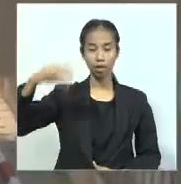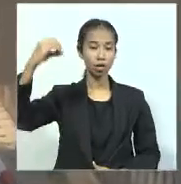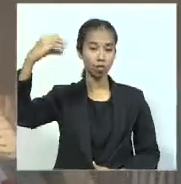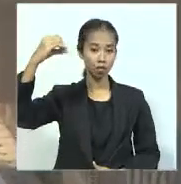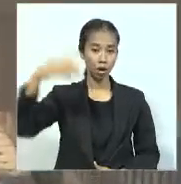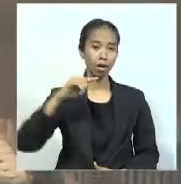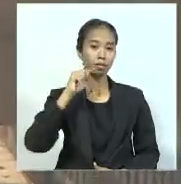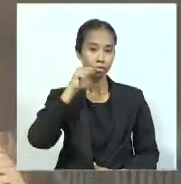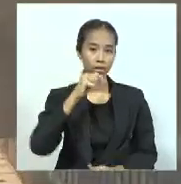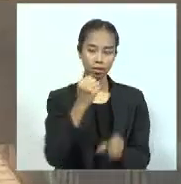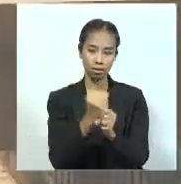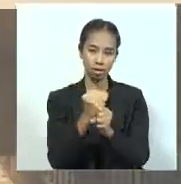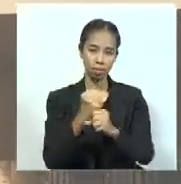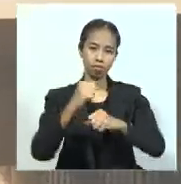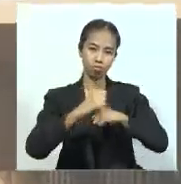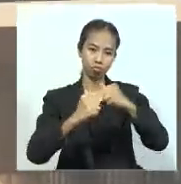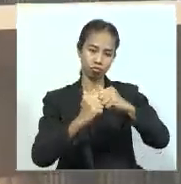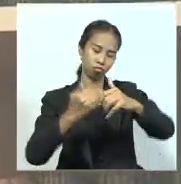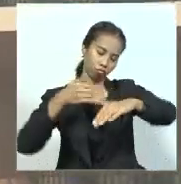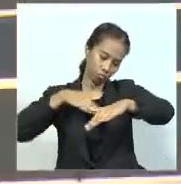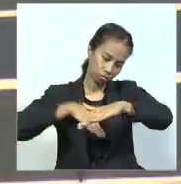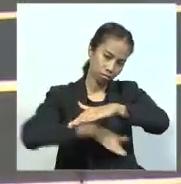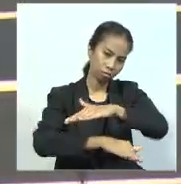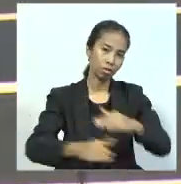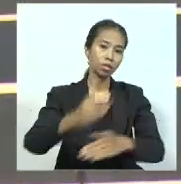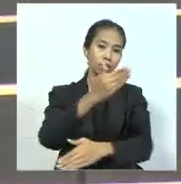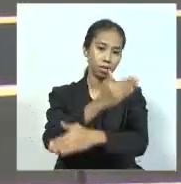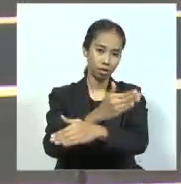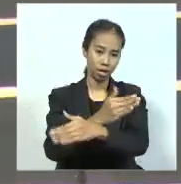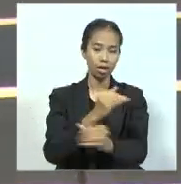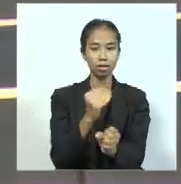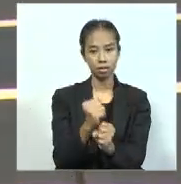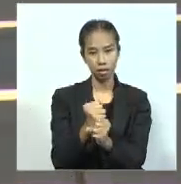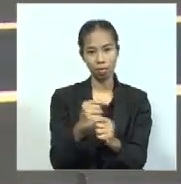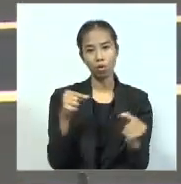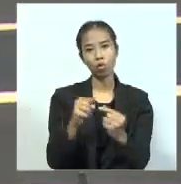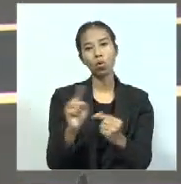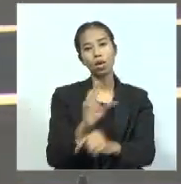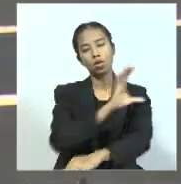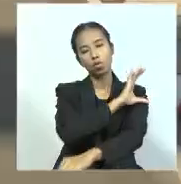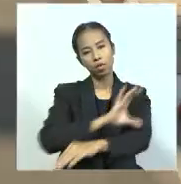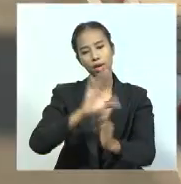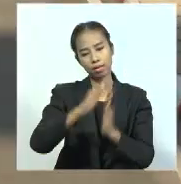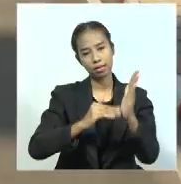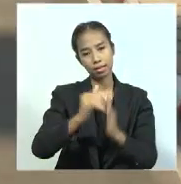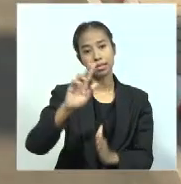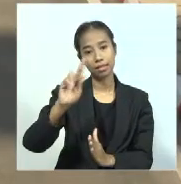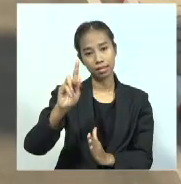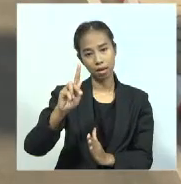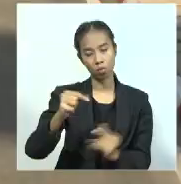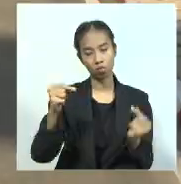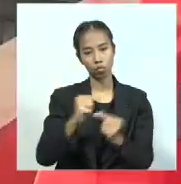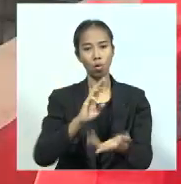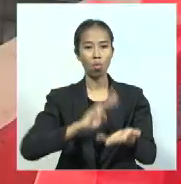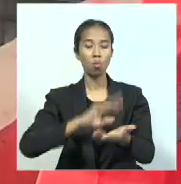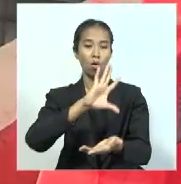หมายให้ดำเนินการก่อสร้างอุโมงค์ทางรอดแยกรัชโยธินไปพร้อมกับการก่อสร้างโครงการรถไฟฟ้าสายขีดสีเขียวช่วงหมอชิตสะพ